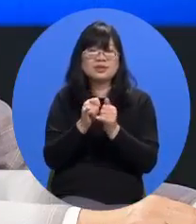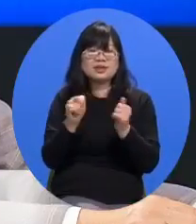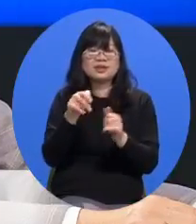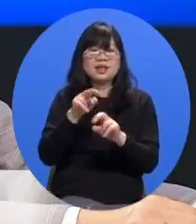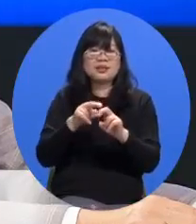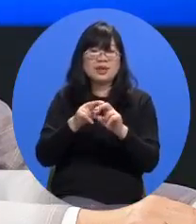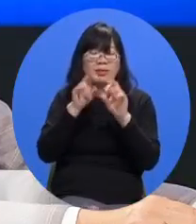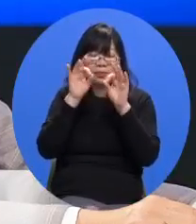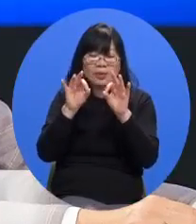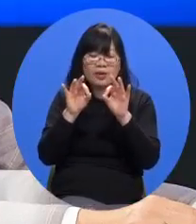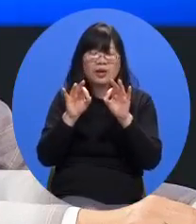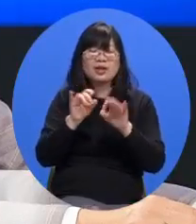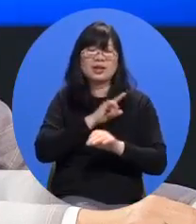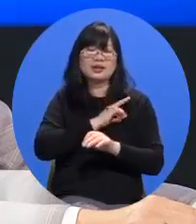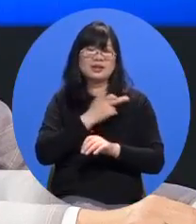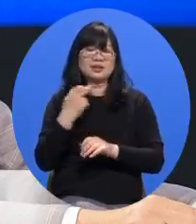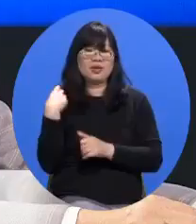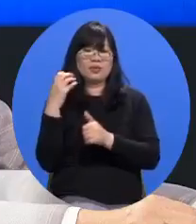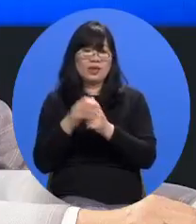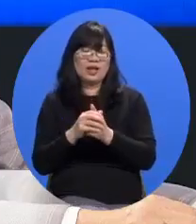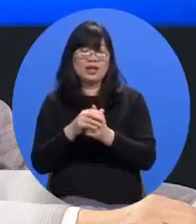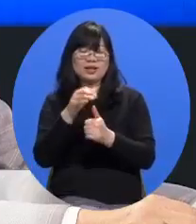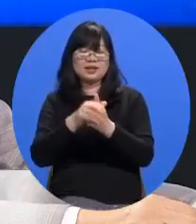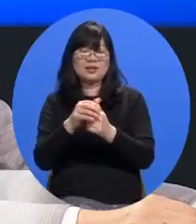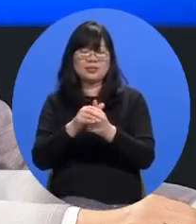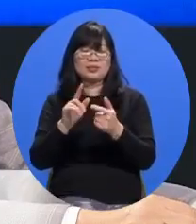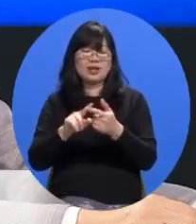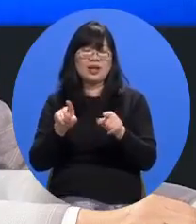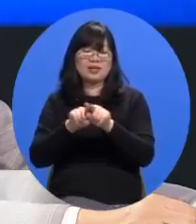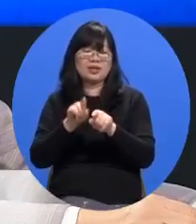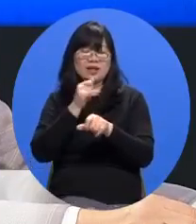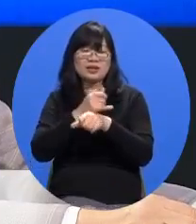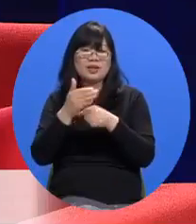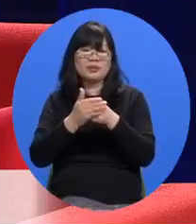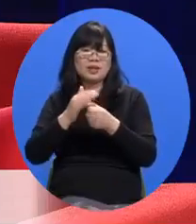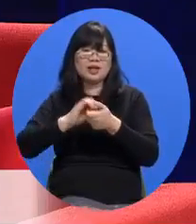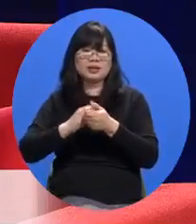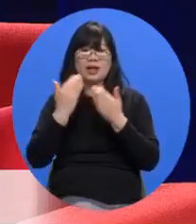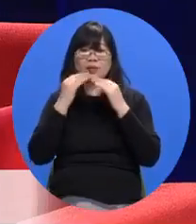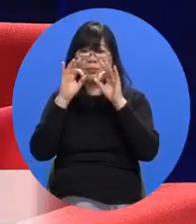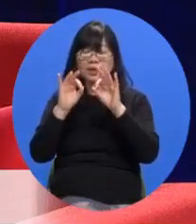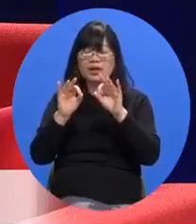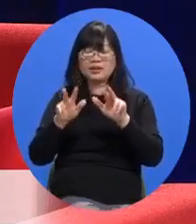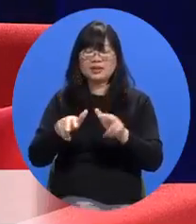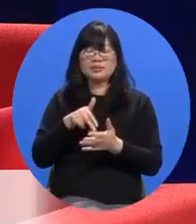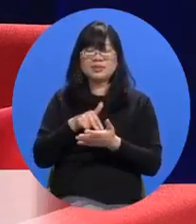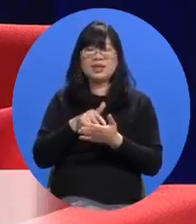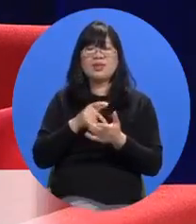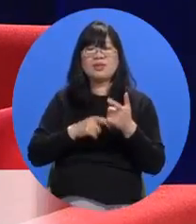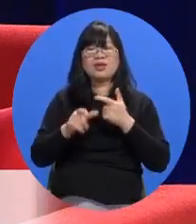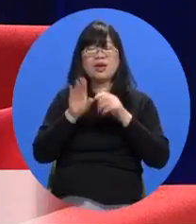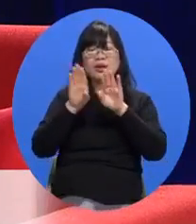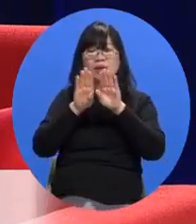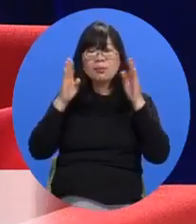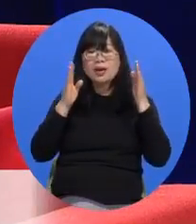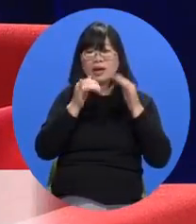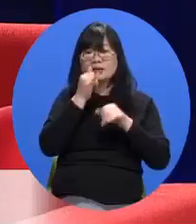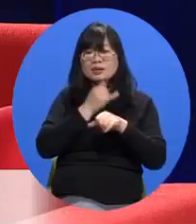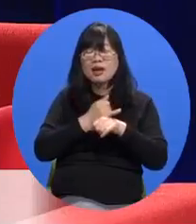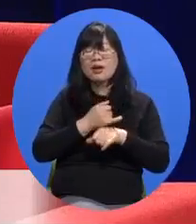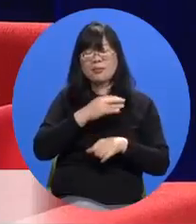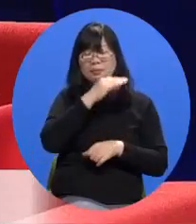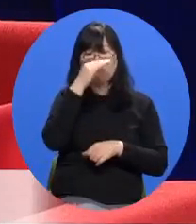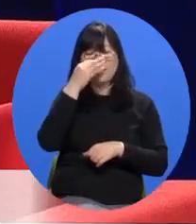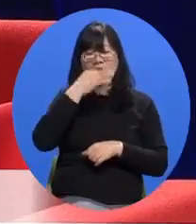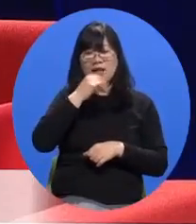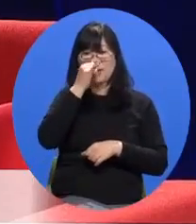위치에서 하시는 가장 큰 역할은 이제 책임에 대한 부분을 물고 가거든요. 그래서 네. 단위 학교에서는 지금과 같은 체제가 조금 더 개방적으로 가는 것은 바람직하다고